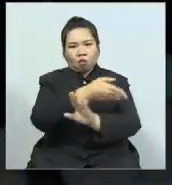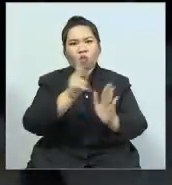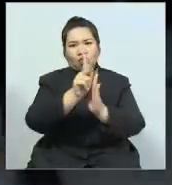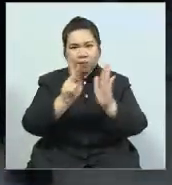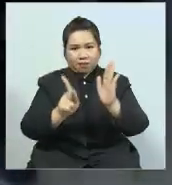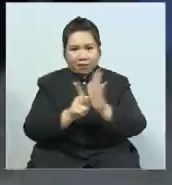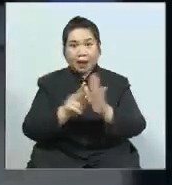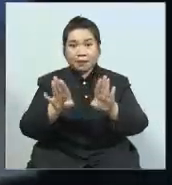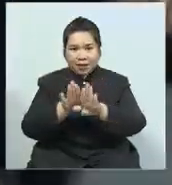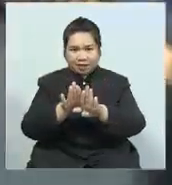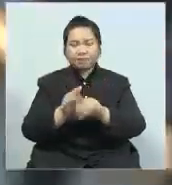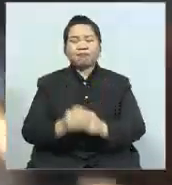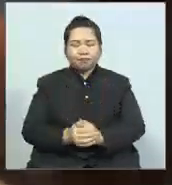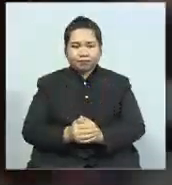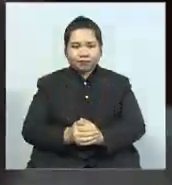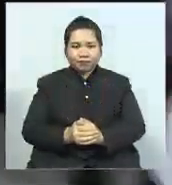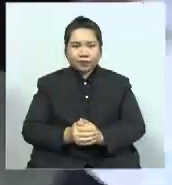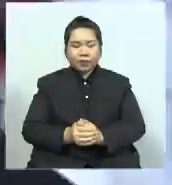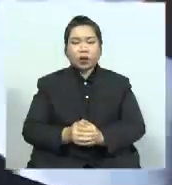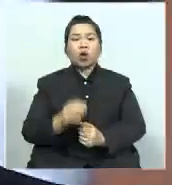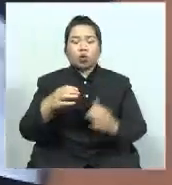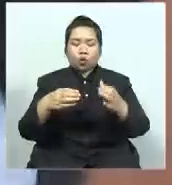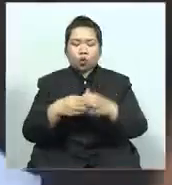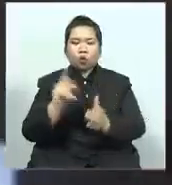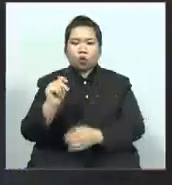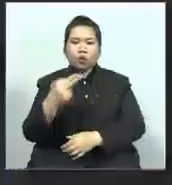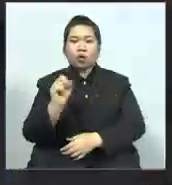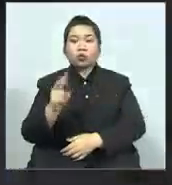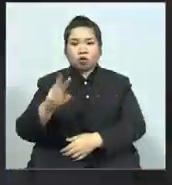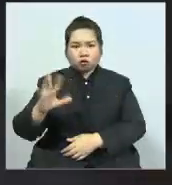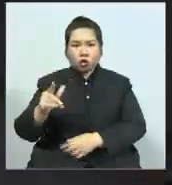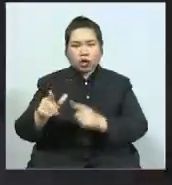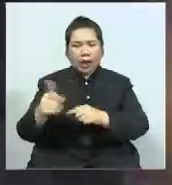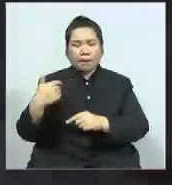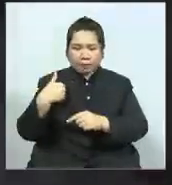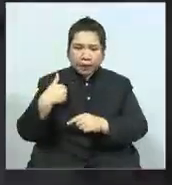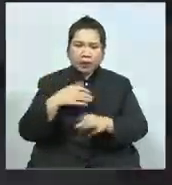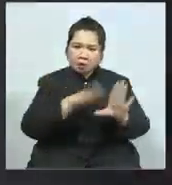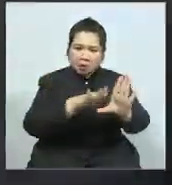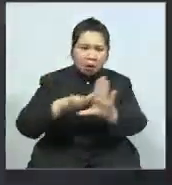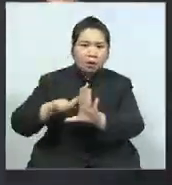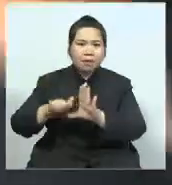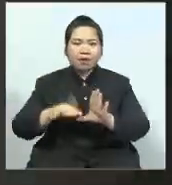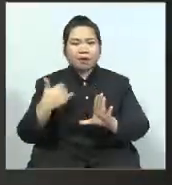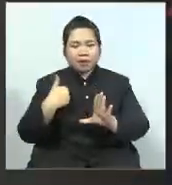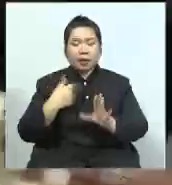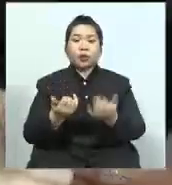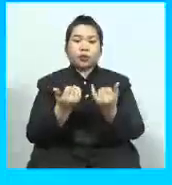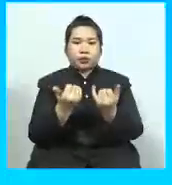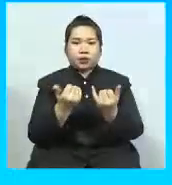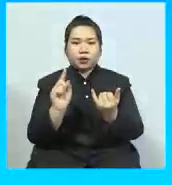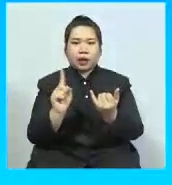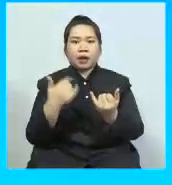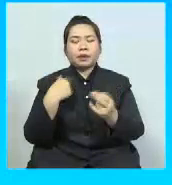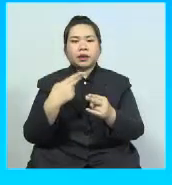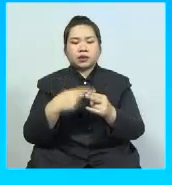ยขณะที่การรับสมัครสมาชิกพรรคไทยรักษาชาตินะคะก็ยังคงดำเนินการกันอย่างต่อเนื่องทีเดียวโดยวันนี้ค่ะ